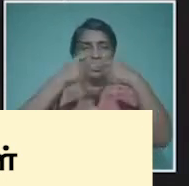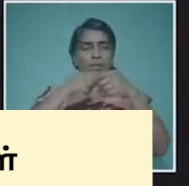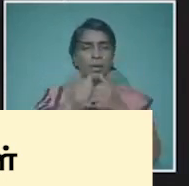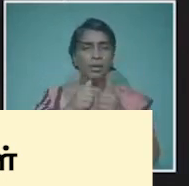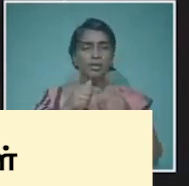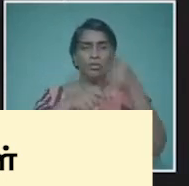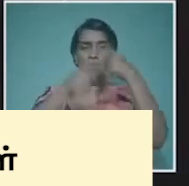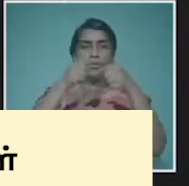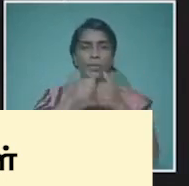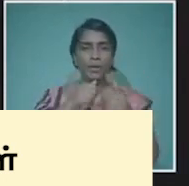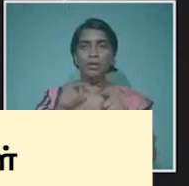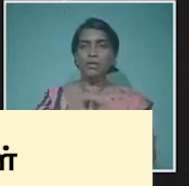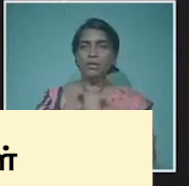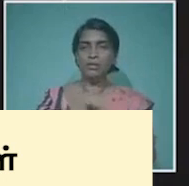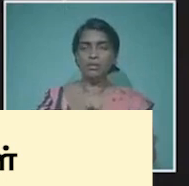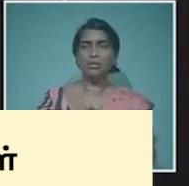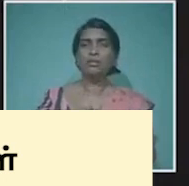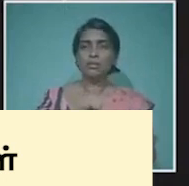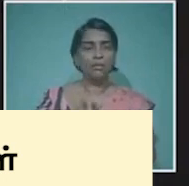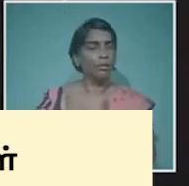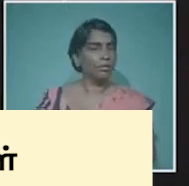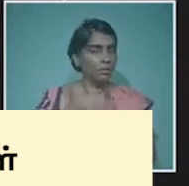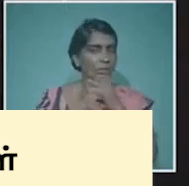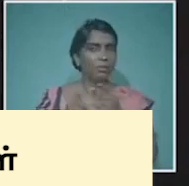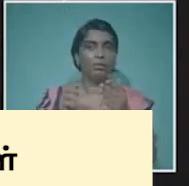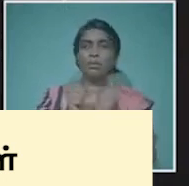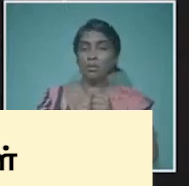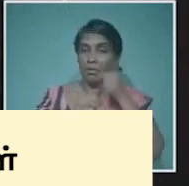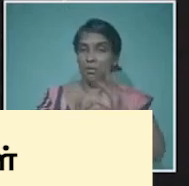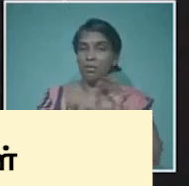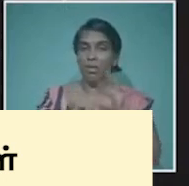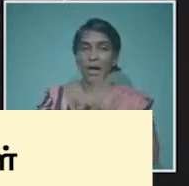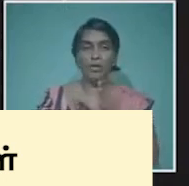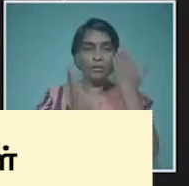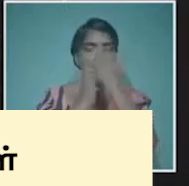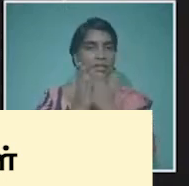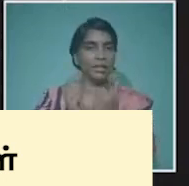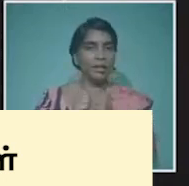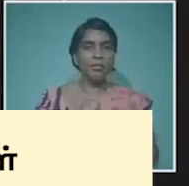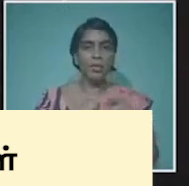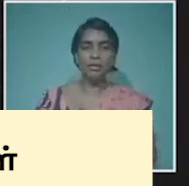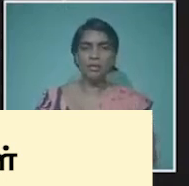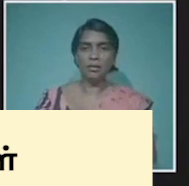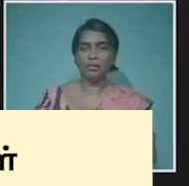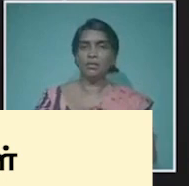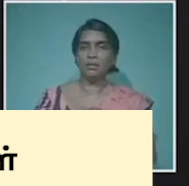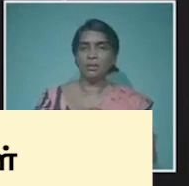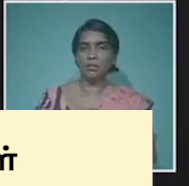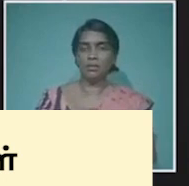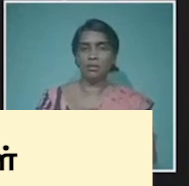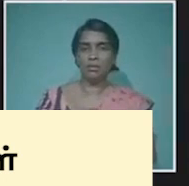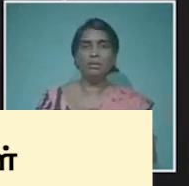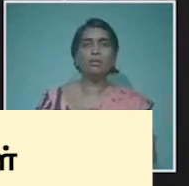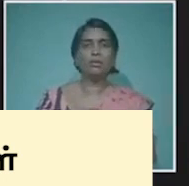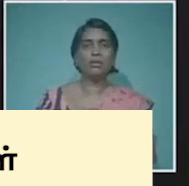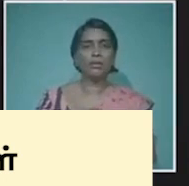வேண்டும். அவ்வாறு இல்லாமல் நிலையியல் கட்டளை ஒரு புறமாக இருக்க பாராளுமன்ற உறுப்பினர்கள் தாண்டோண்டித்தனமாக எப்படி எனும் நடக்கலாம் என்கின்ற நிலைமை இருக்குமாக